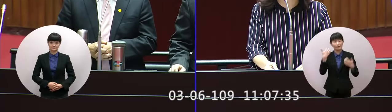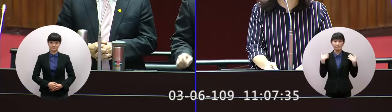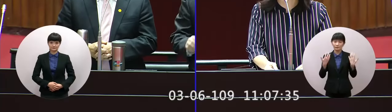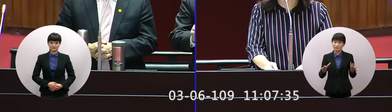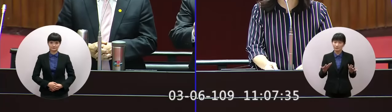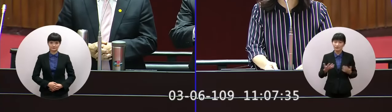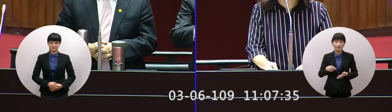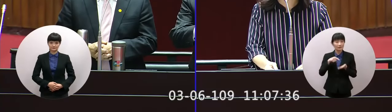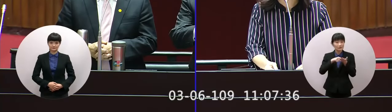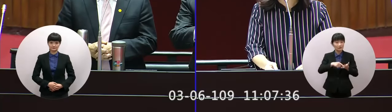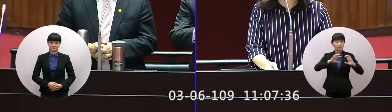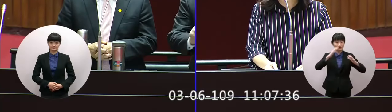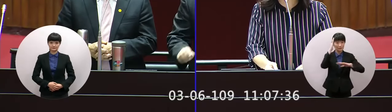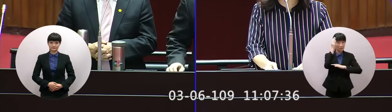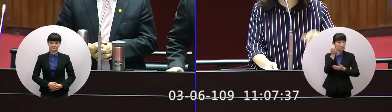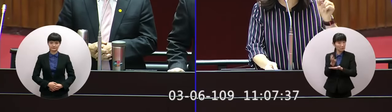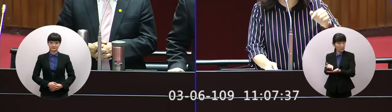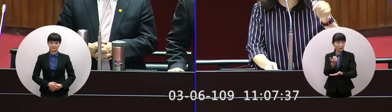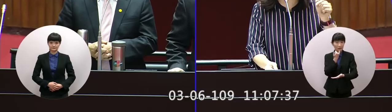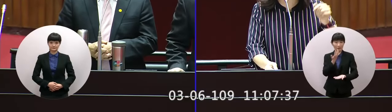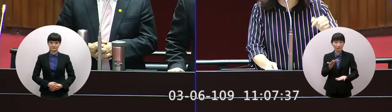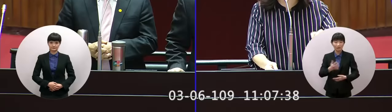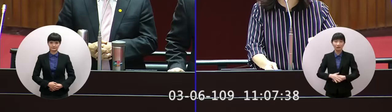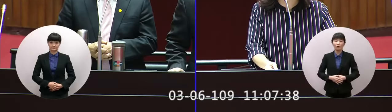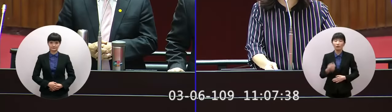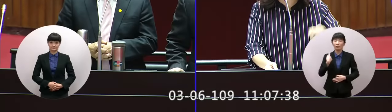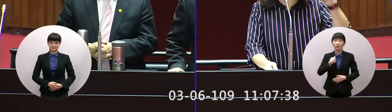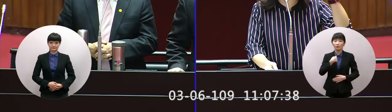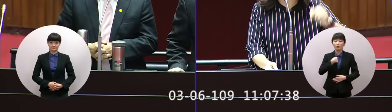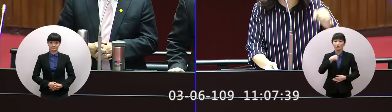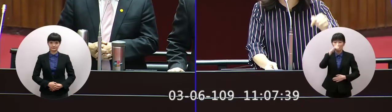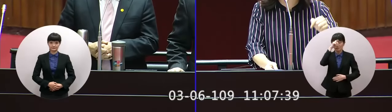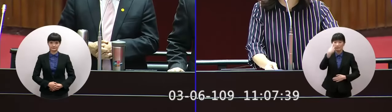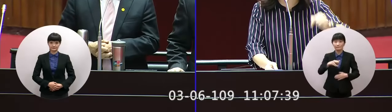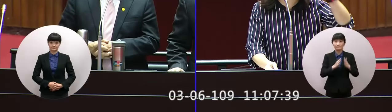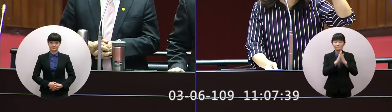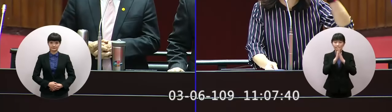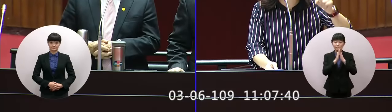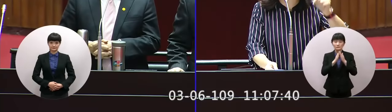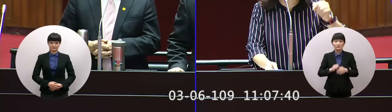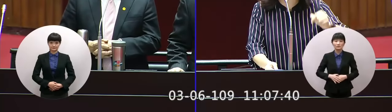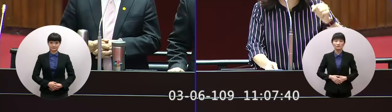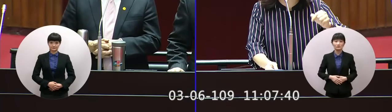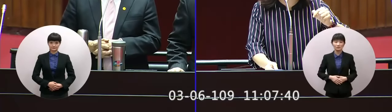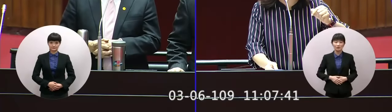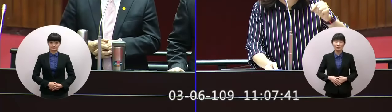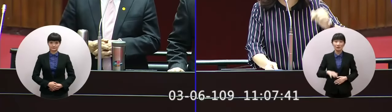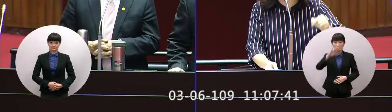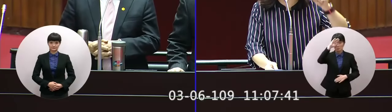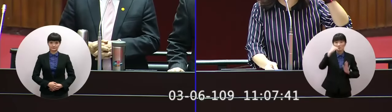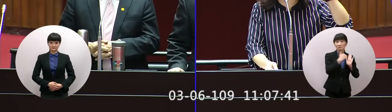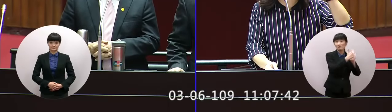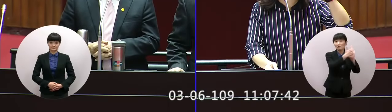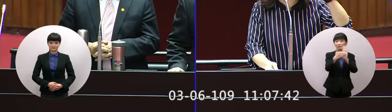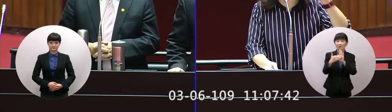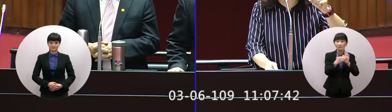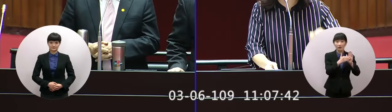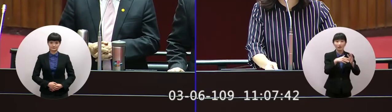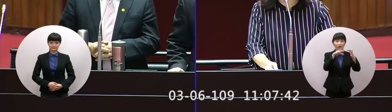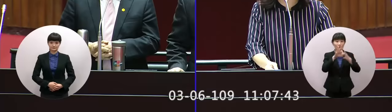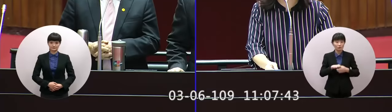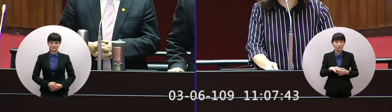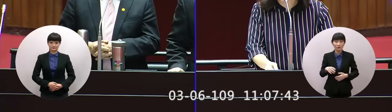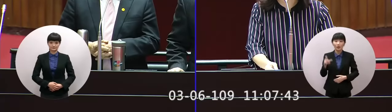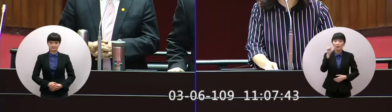不可以申请国赔？所以在这我才会再次要求，一定不能说因为防疫所以会